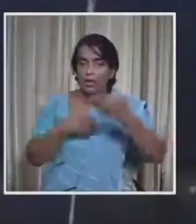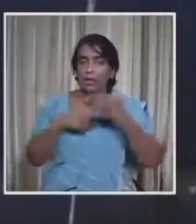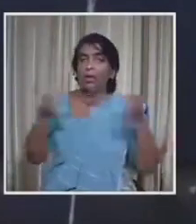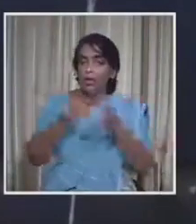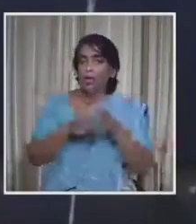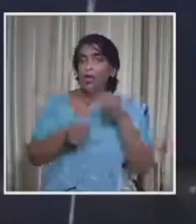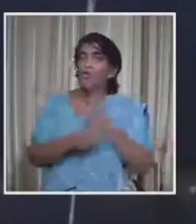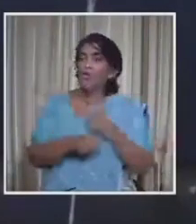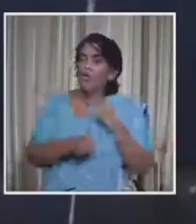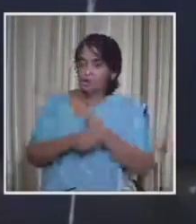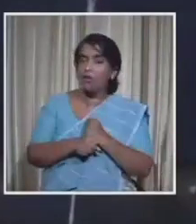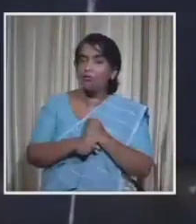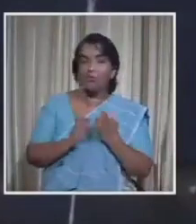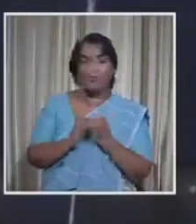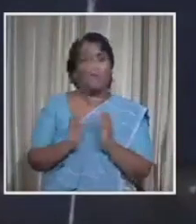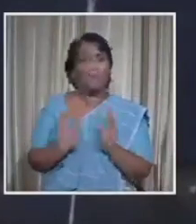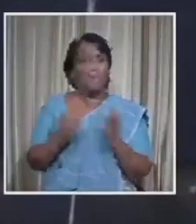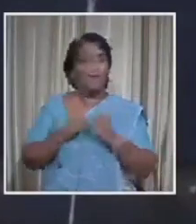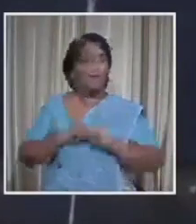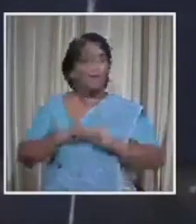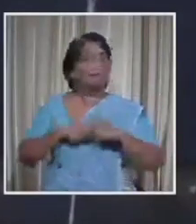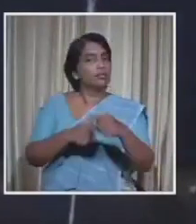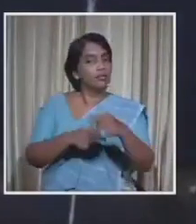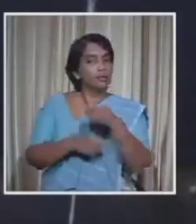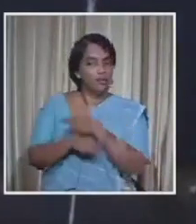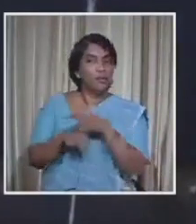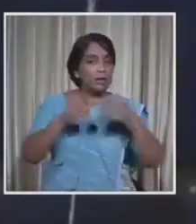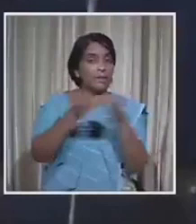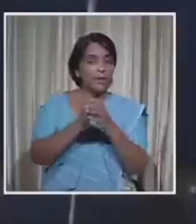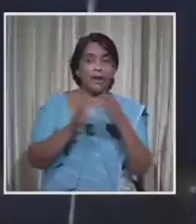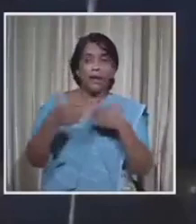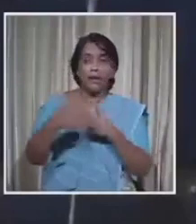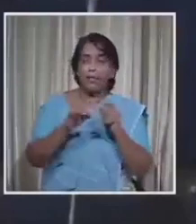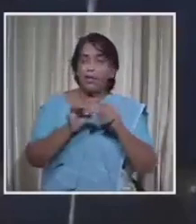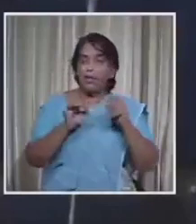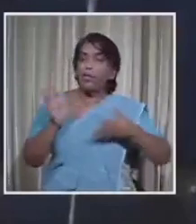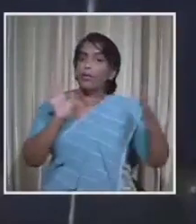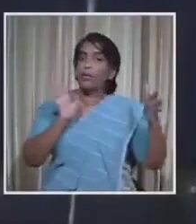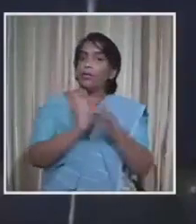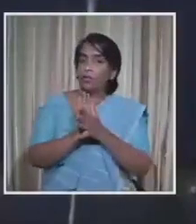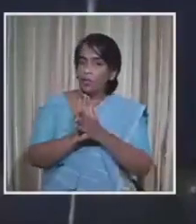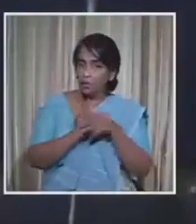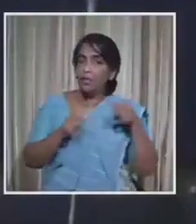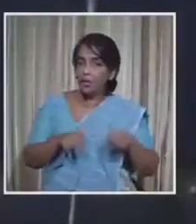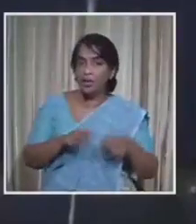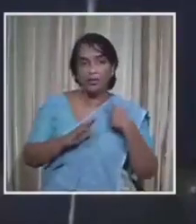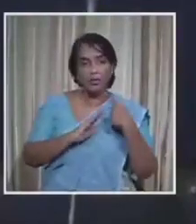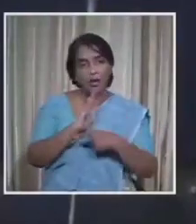ராஜபக்சேவின் குடும்பம் துபாயிலிருந்து மேற்கத்திய நாட்டுக்கு செல்ல திட்டமிட்டுள்ளதாக தெரிவிக்கப்படுகிறது.